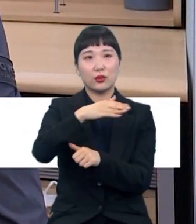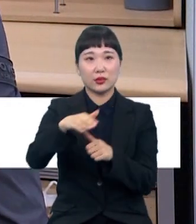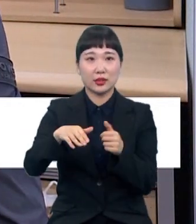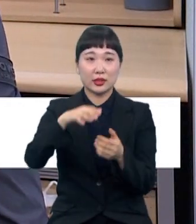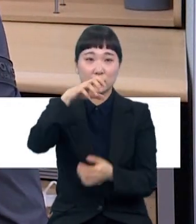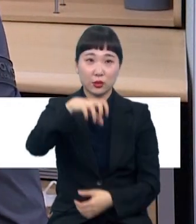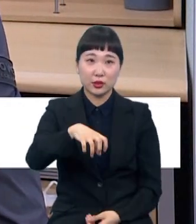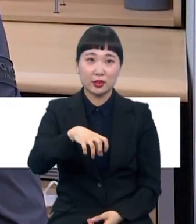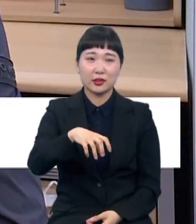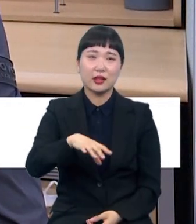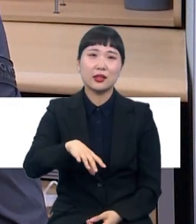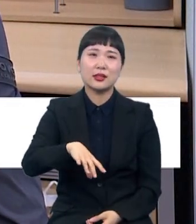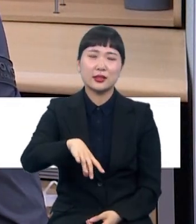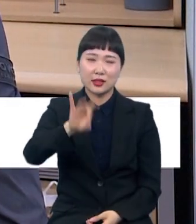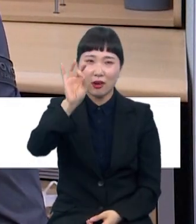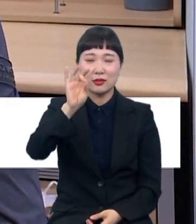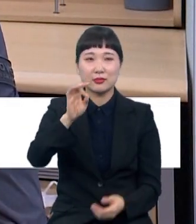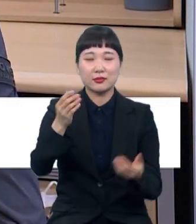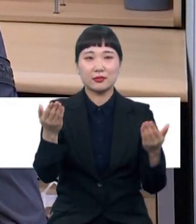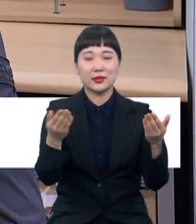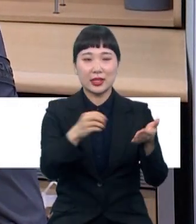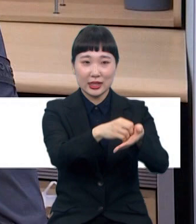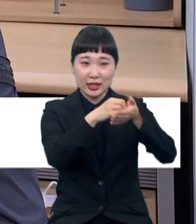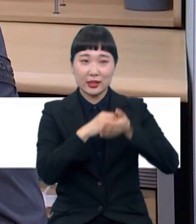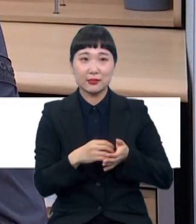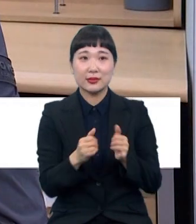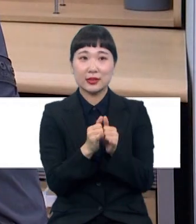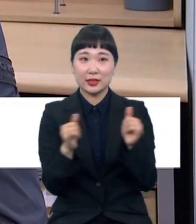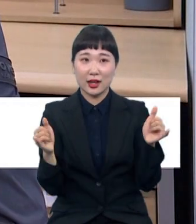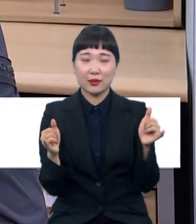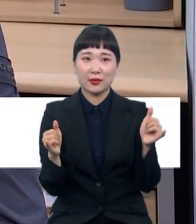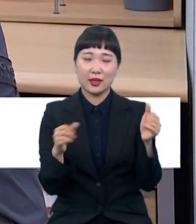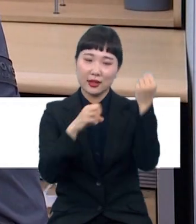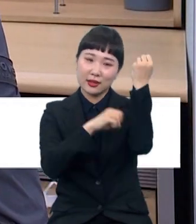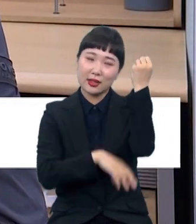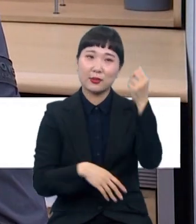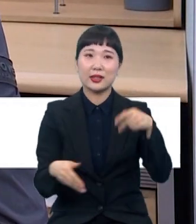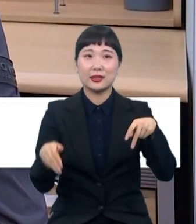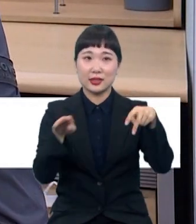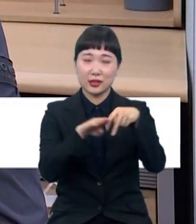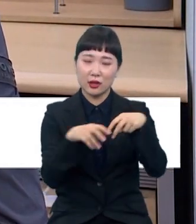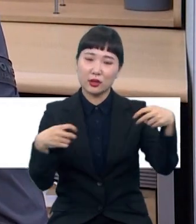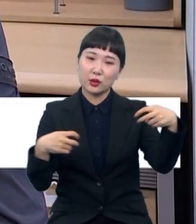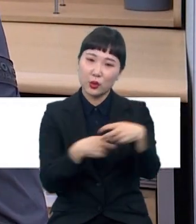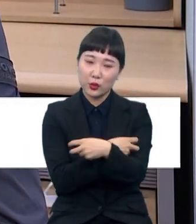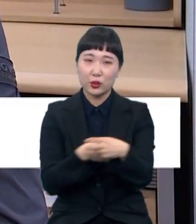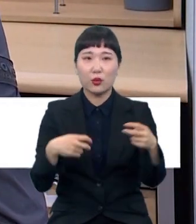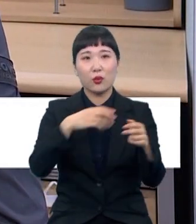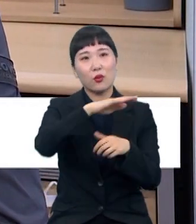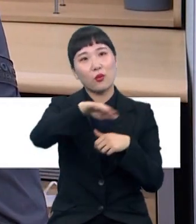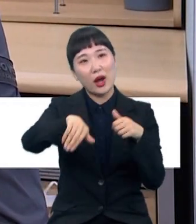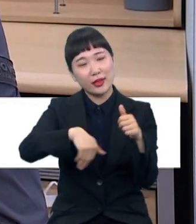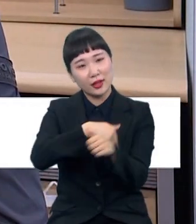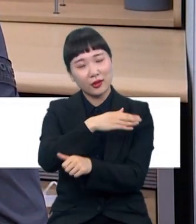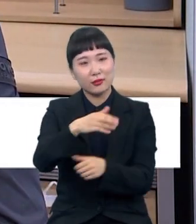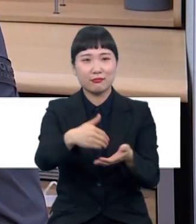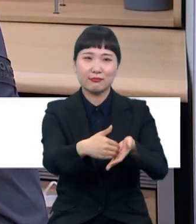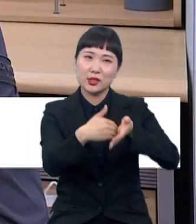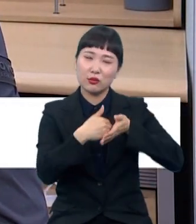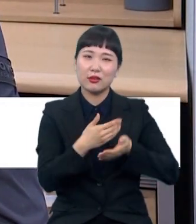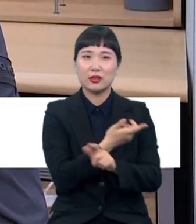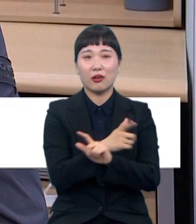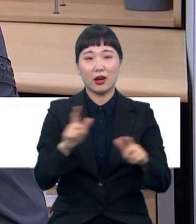검단 신도시 최초 입주민들의 어떤 그 기반 시설, 또 교통, 환경, 민원